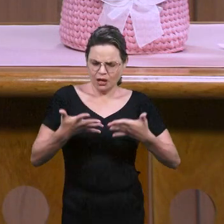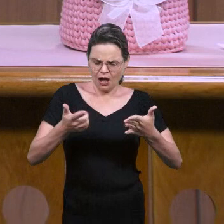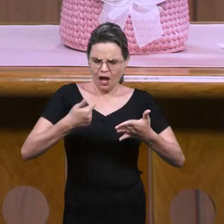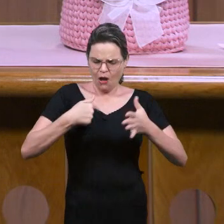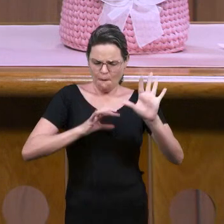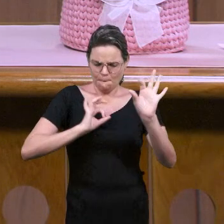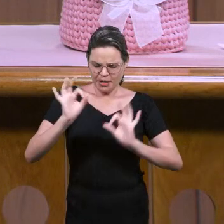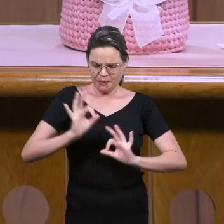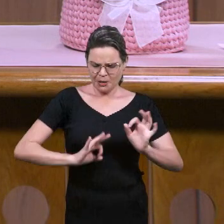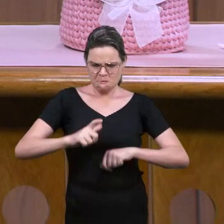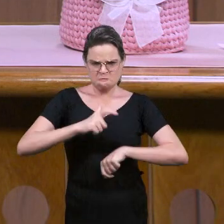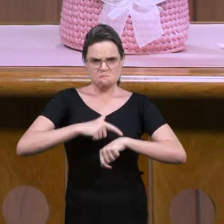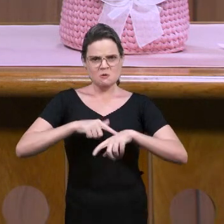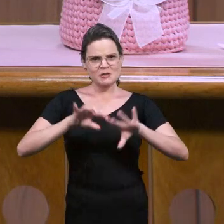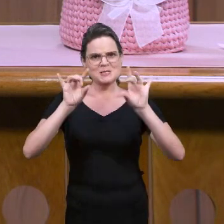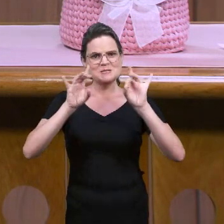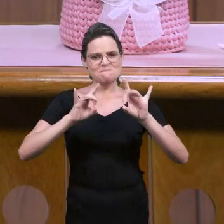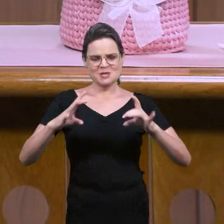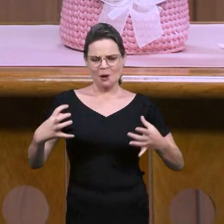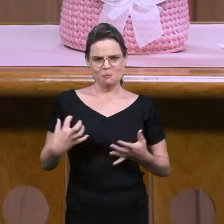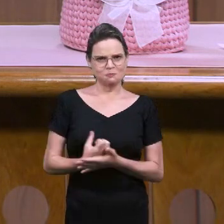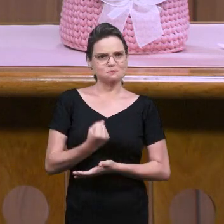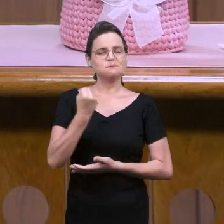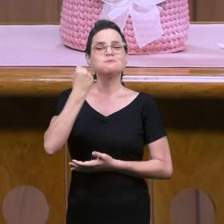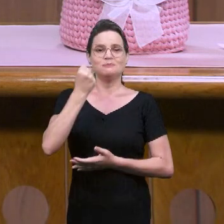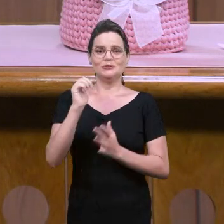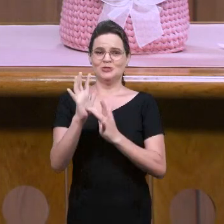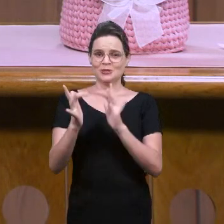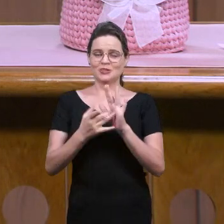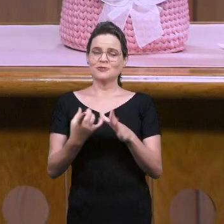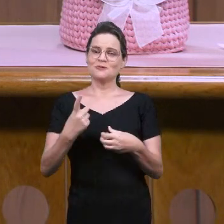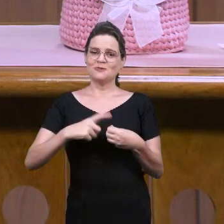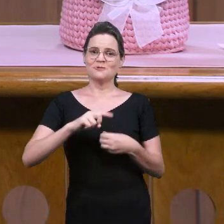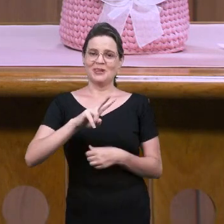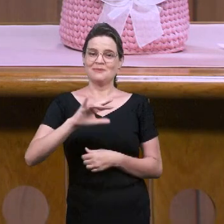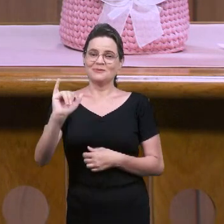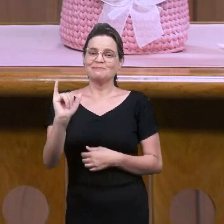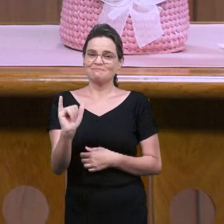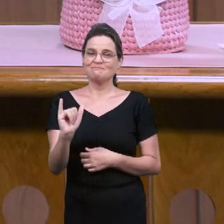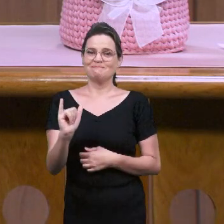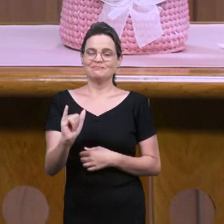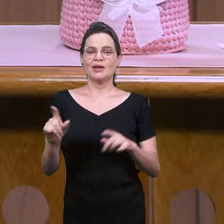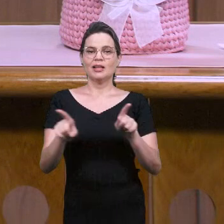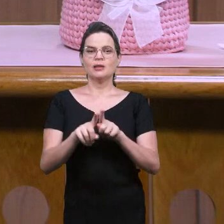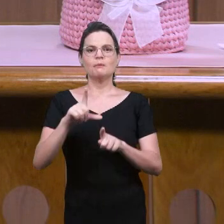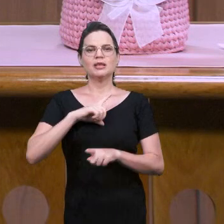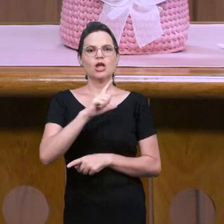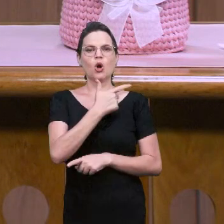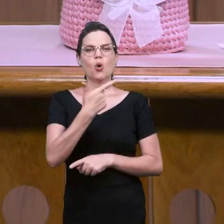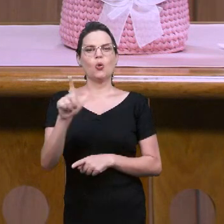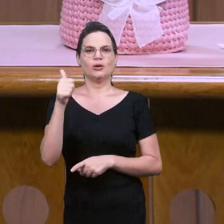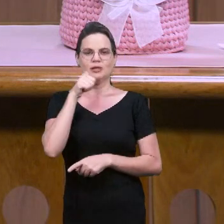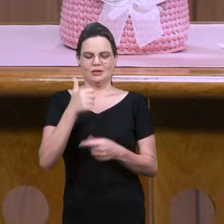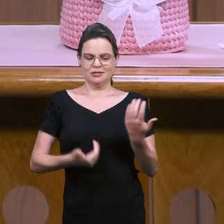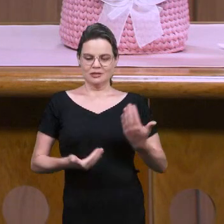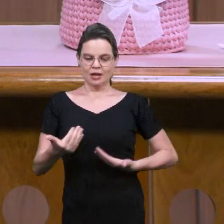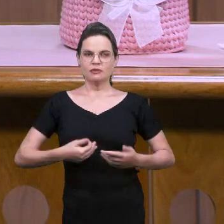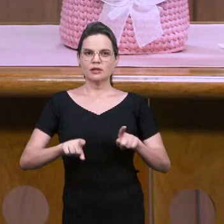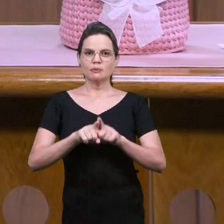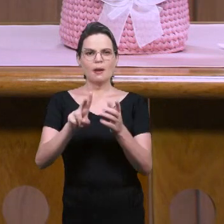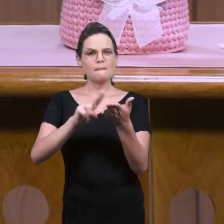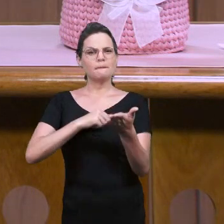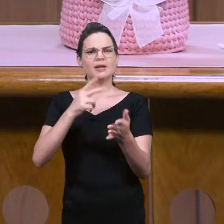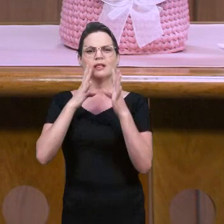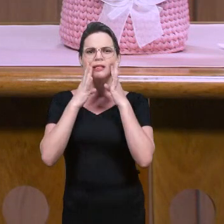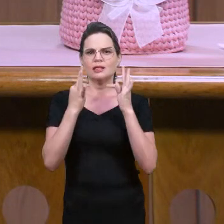Et elle nous rend prêts pour le grand jour si attendu, c'est le retour du Seigneur Jésus-Christ. Nous avons aussi une sœur qui nous envoie un